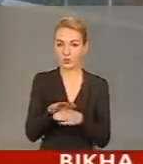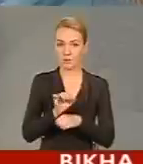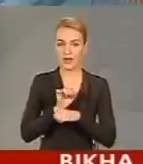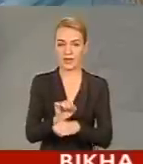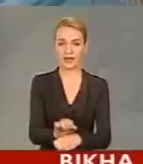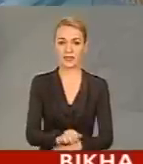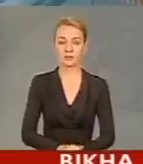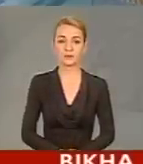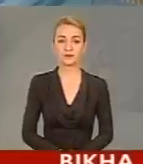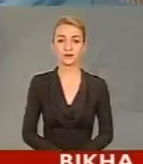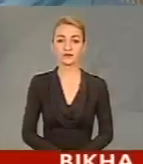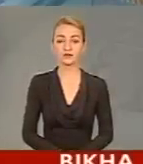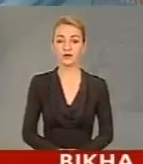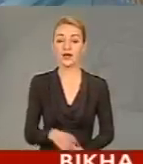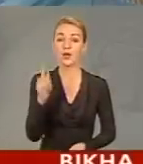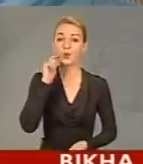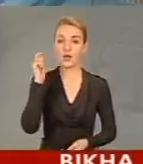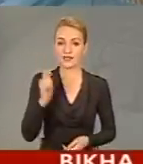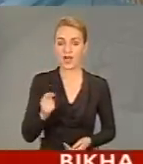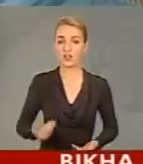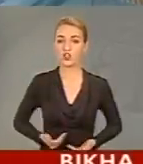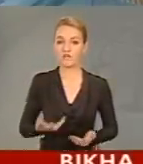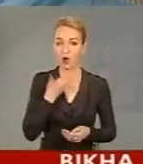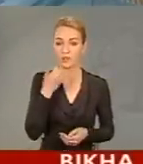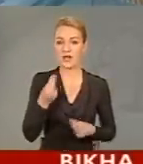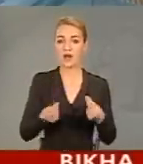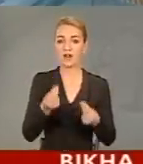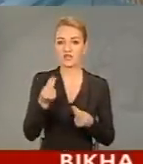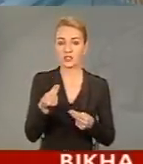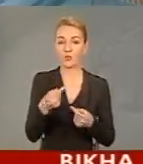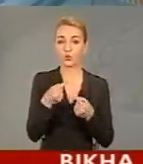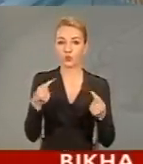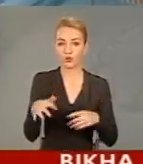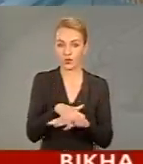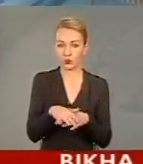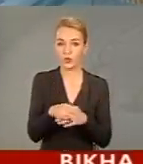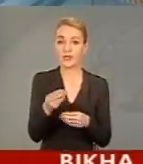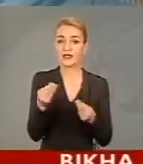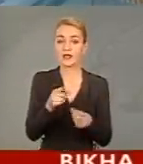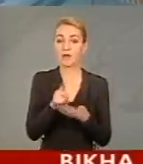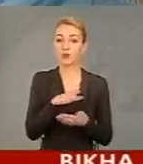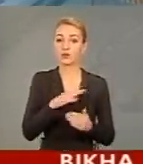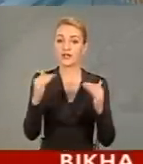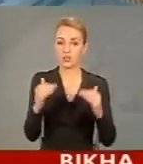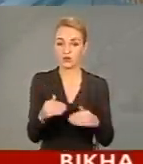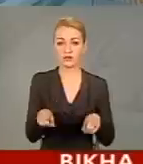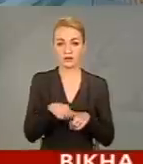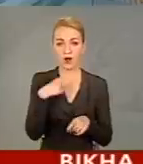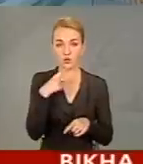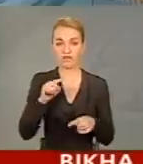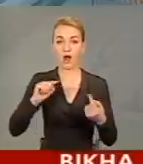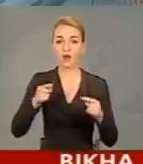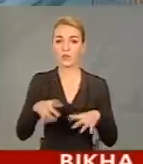перекритим. На українцях наживаються гравці продуктового ринку, а ціни на харчі мали бути нижчими, так як кажуть в